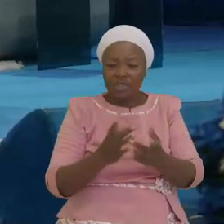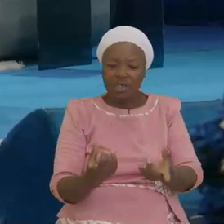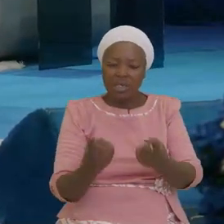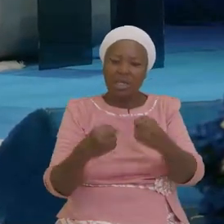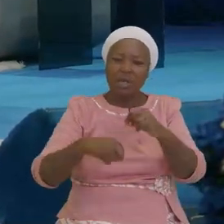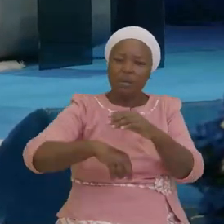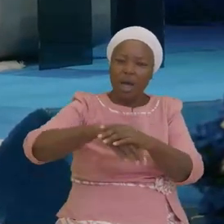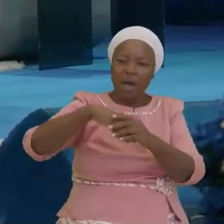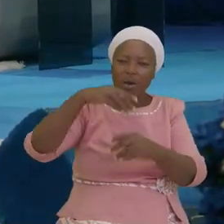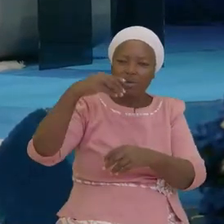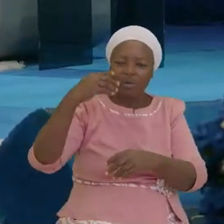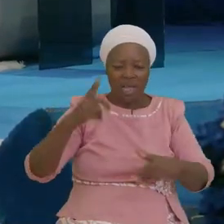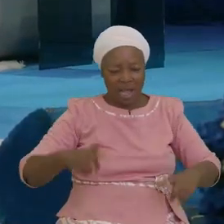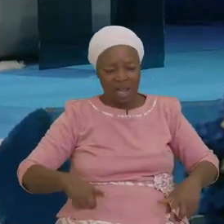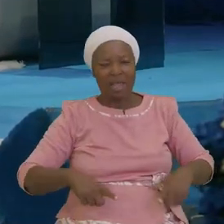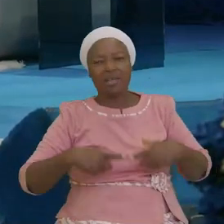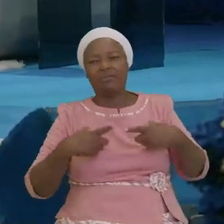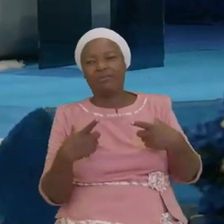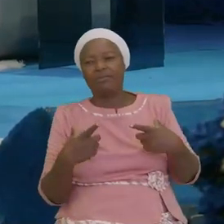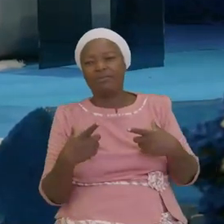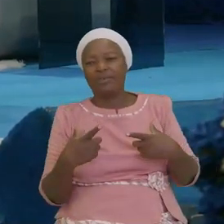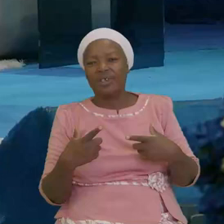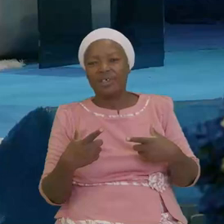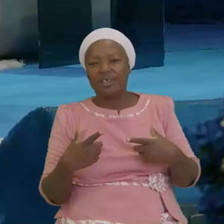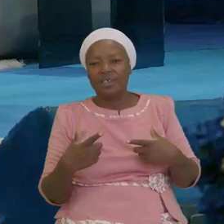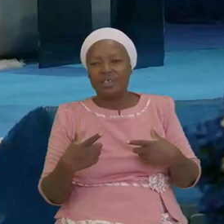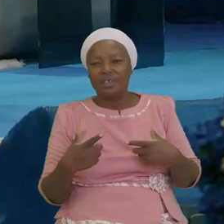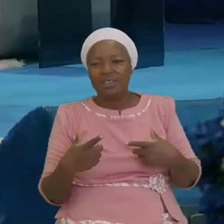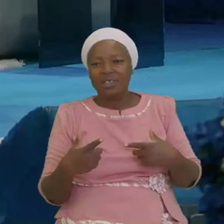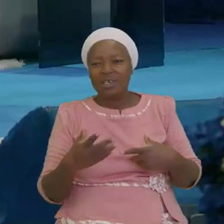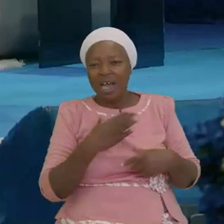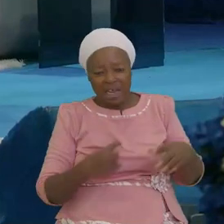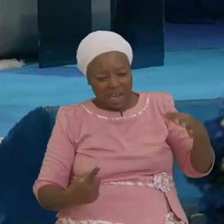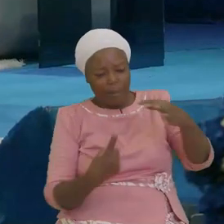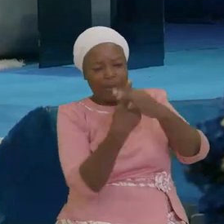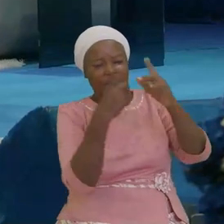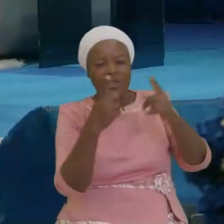pierre. Et Jésus est sorti vivant.